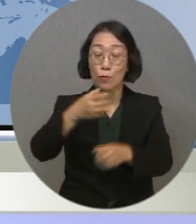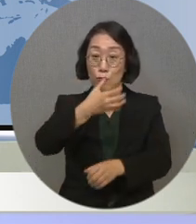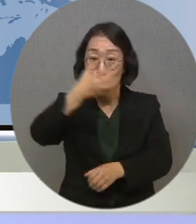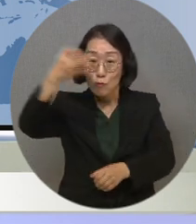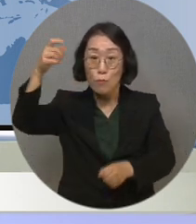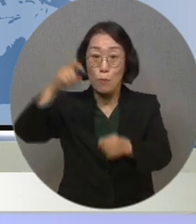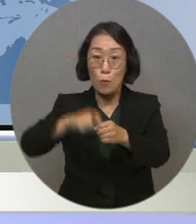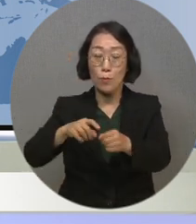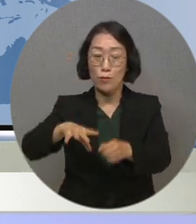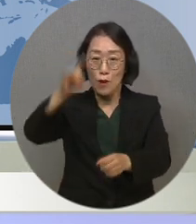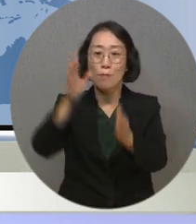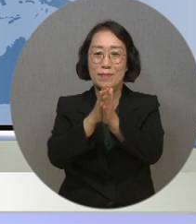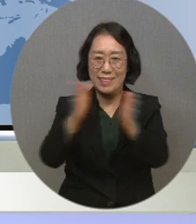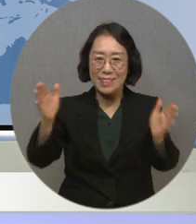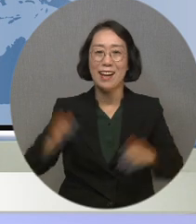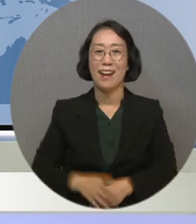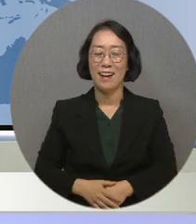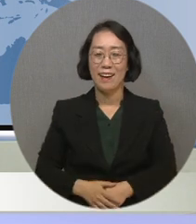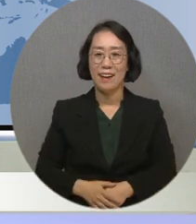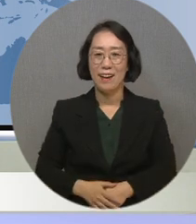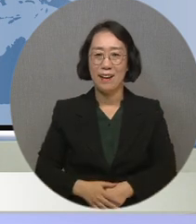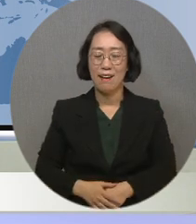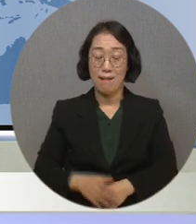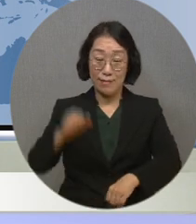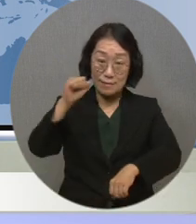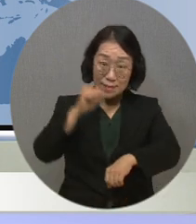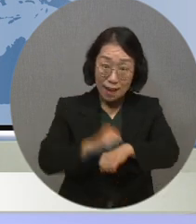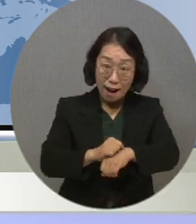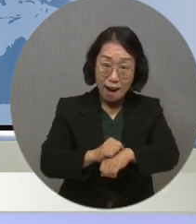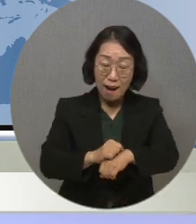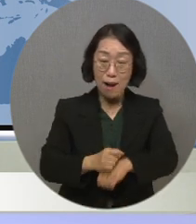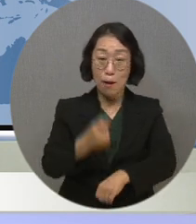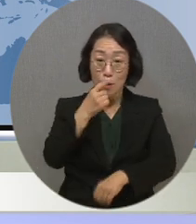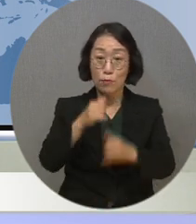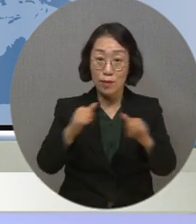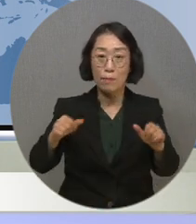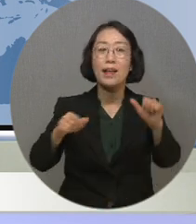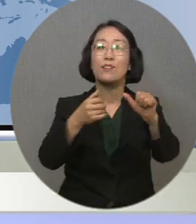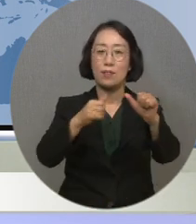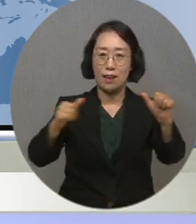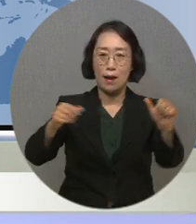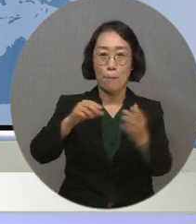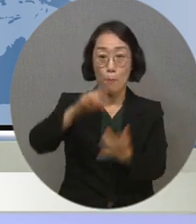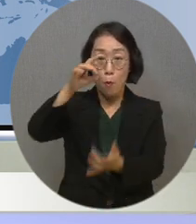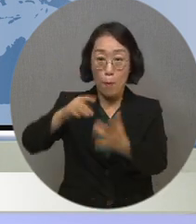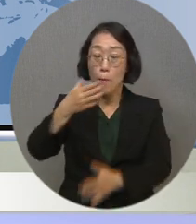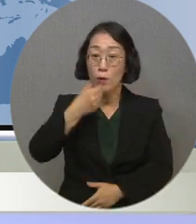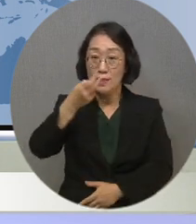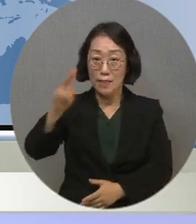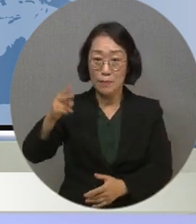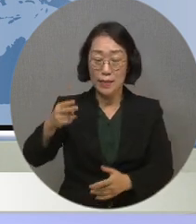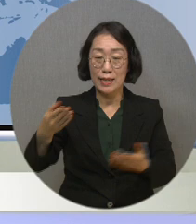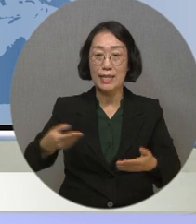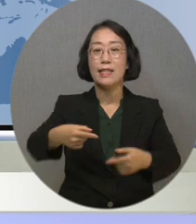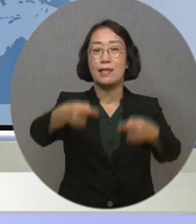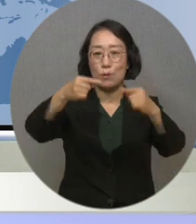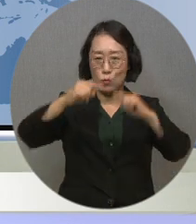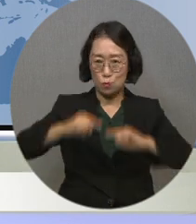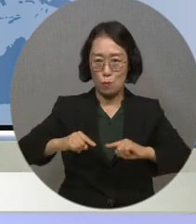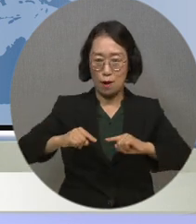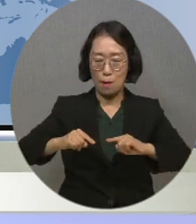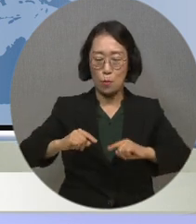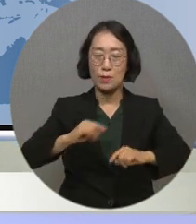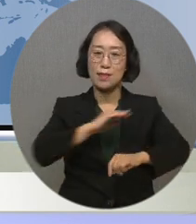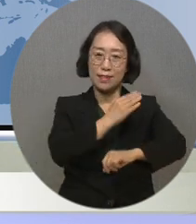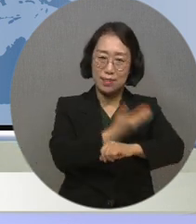이제 시작입니다. 특히 우수교육생으로 선발된 5명의 교육생은 복지TV에 취업해 자신의 역량을